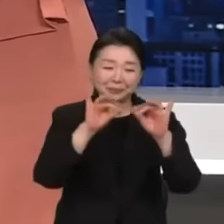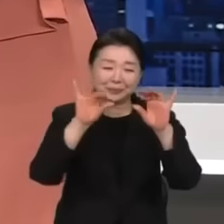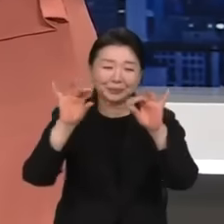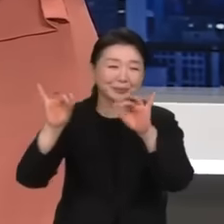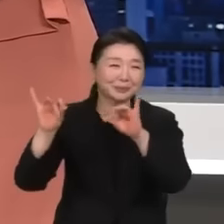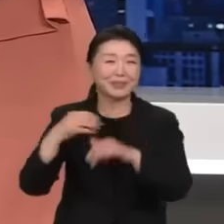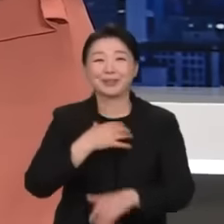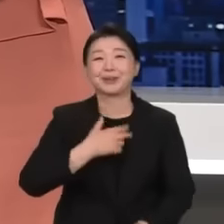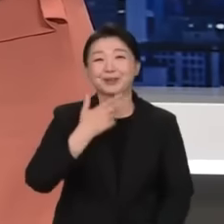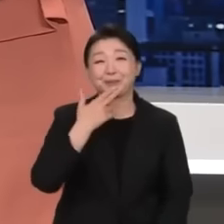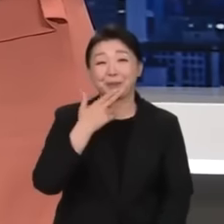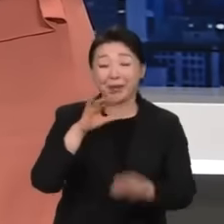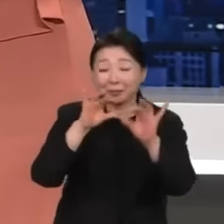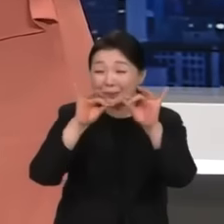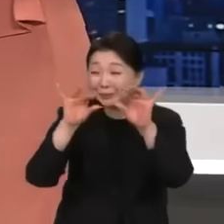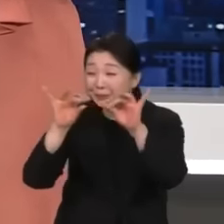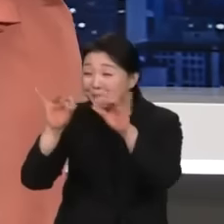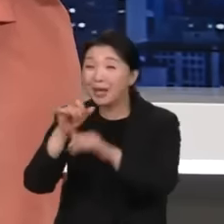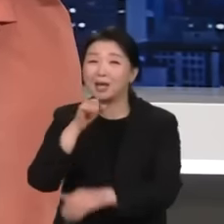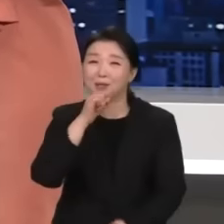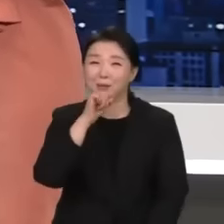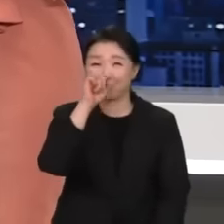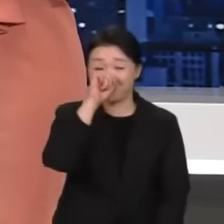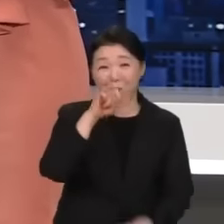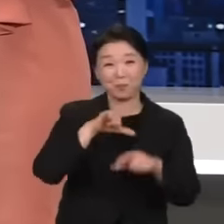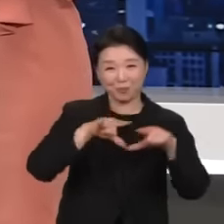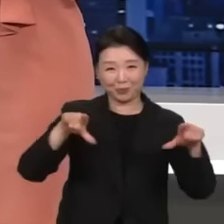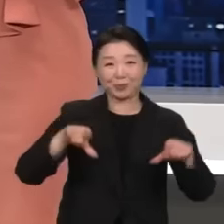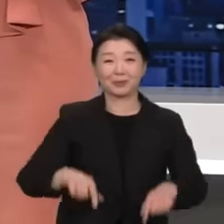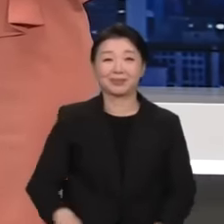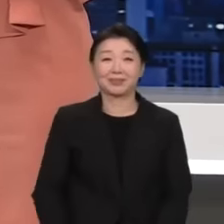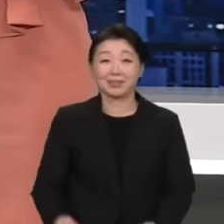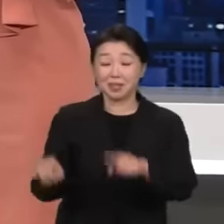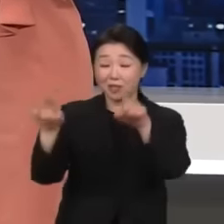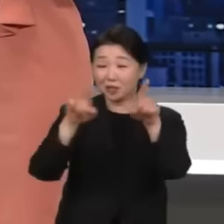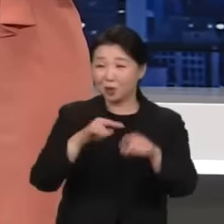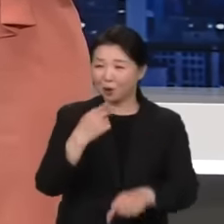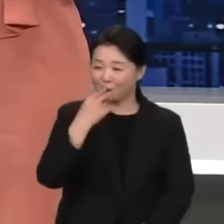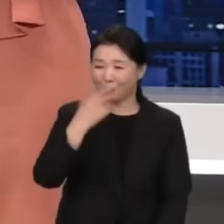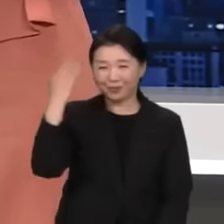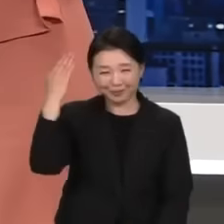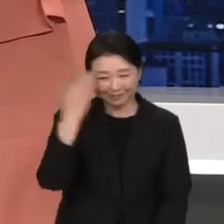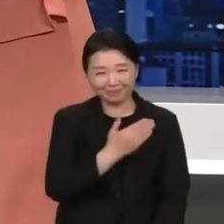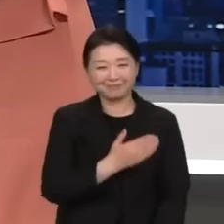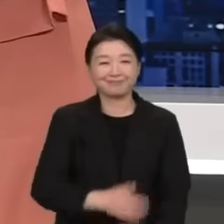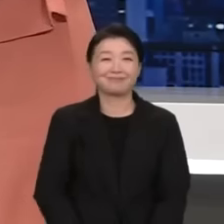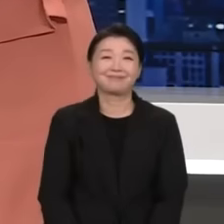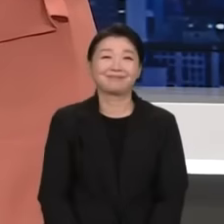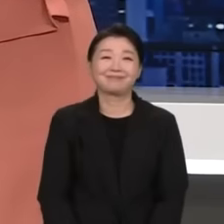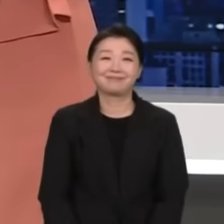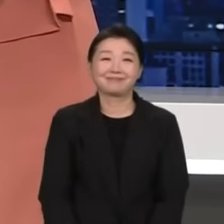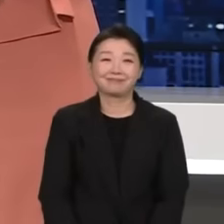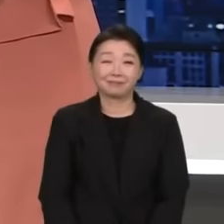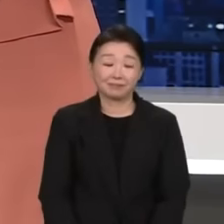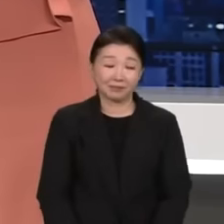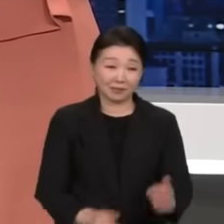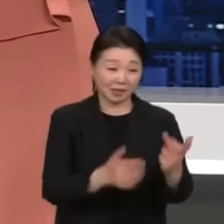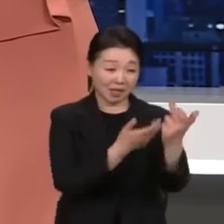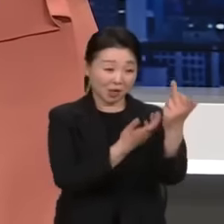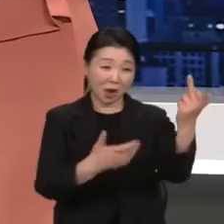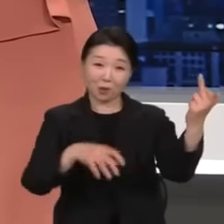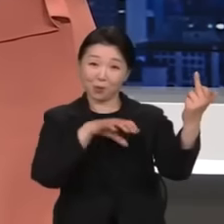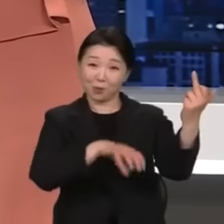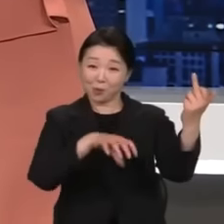걱정은 없겠습니다. 미세먼지 농도가 좋음에서 보통 수준을 보이면서 전국의 공기질이 청정하겠습니다. 다만 강원